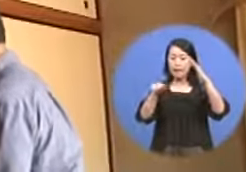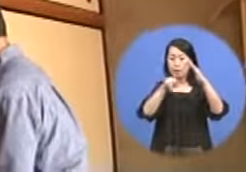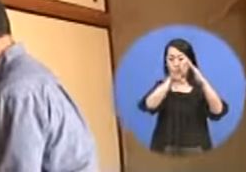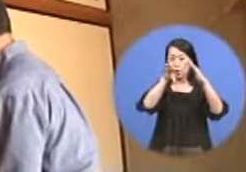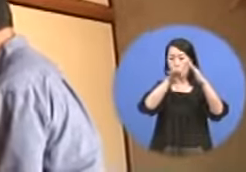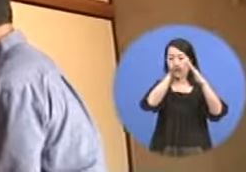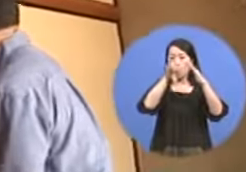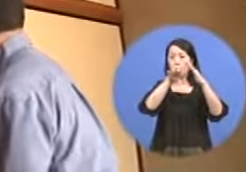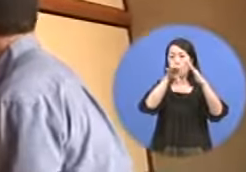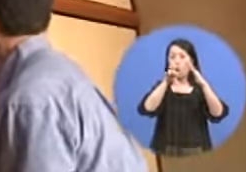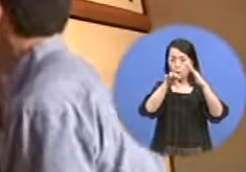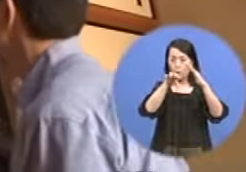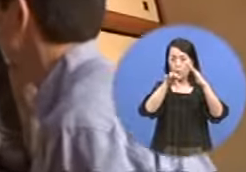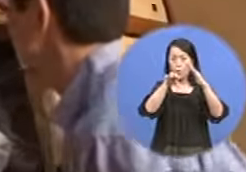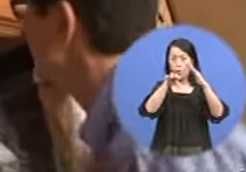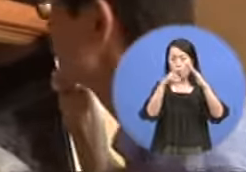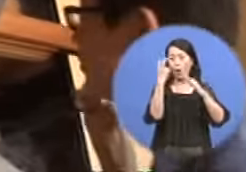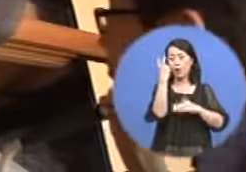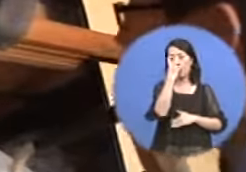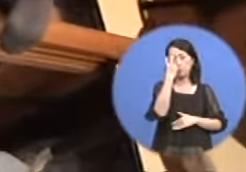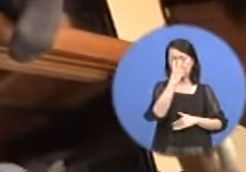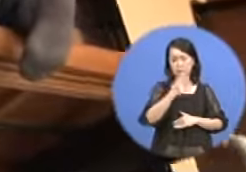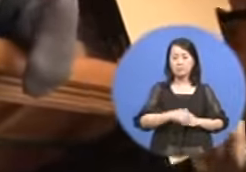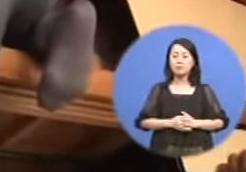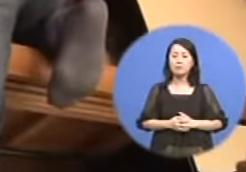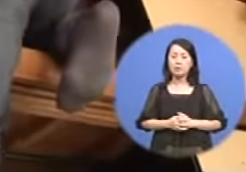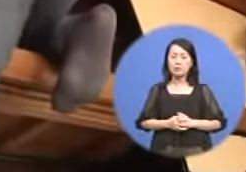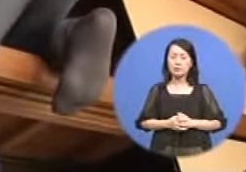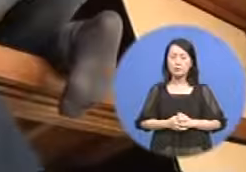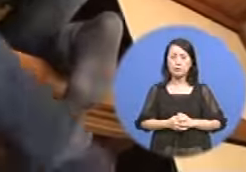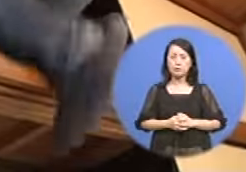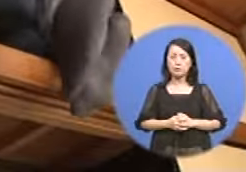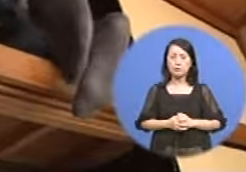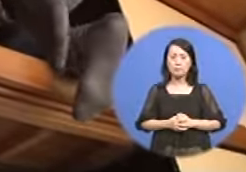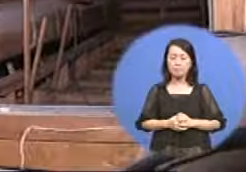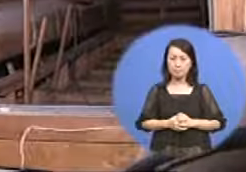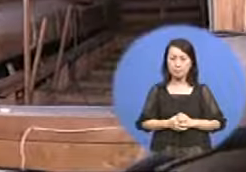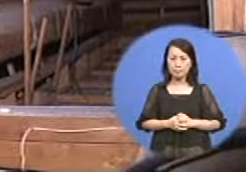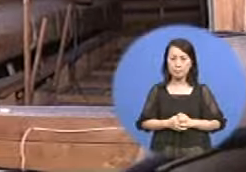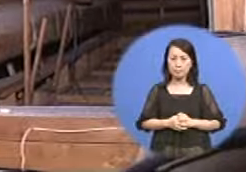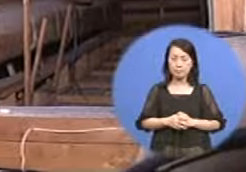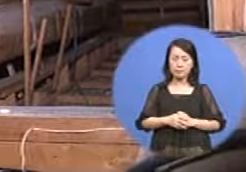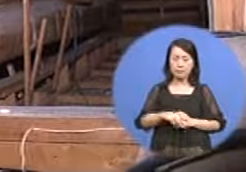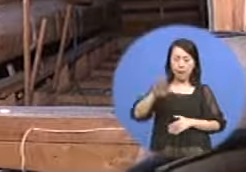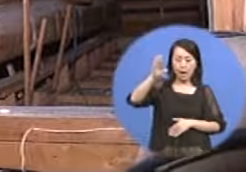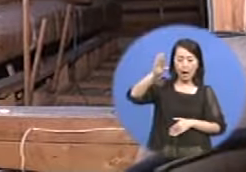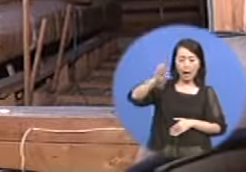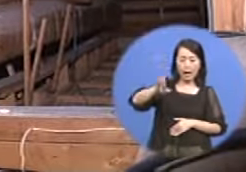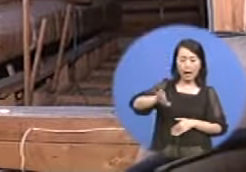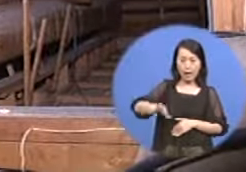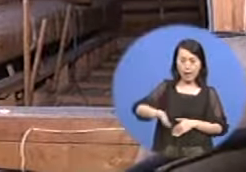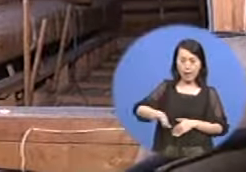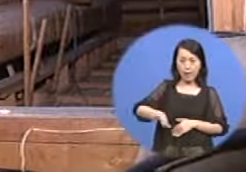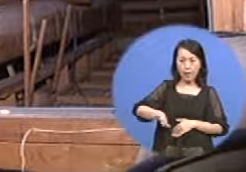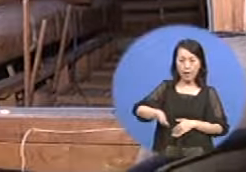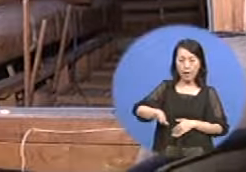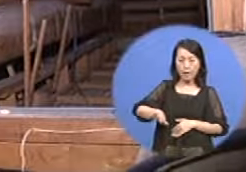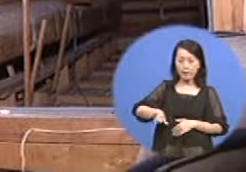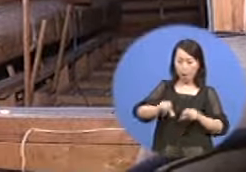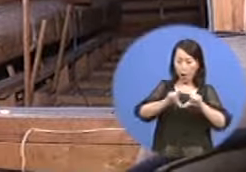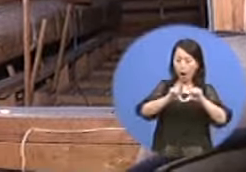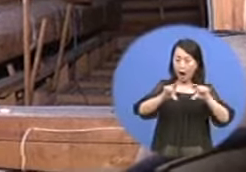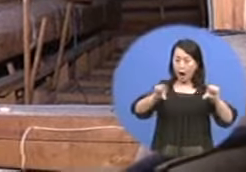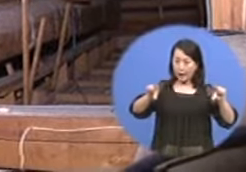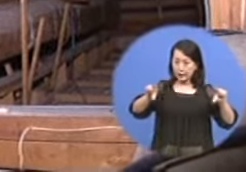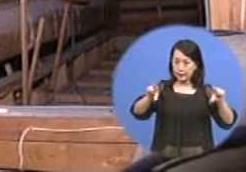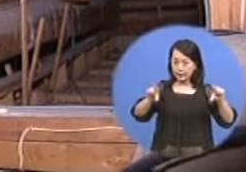空間を、確認させていただきます。その時に壁の土壁がですね、梁に当たっている